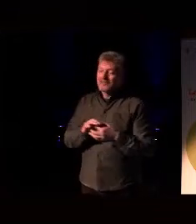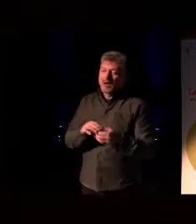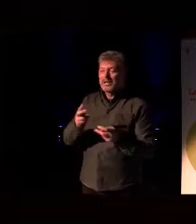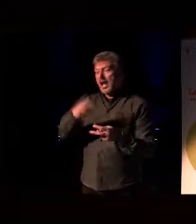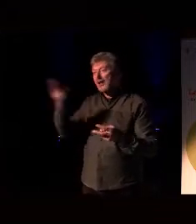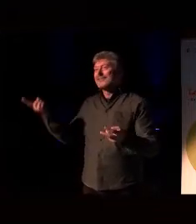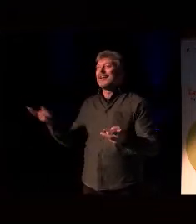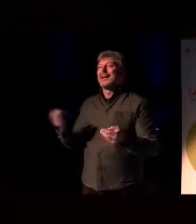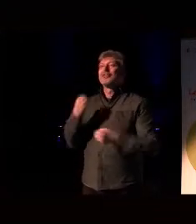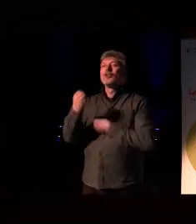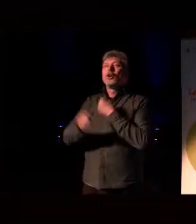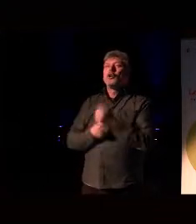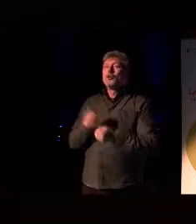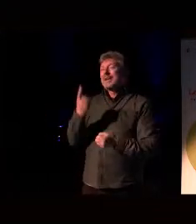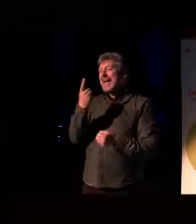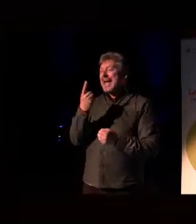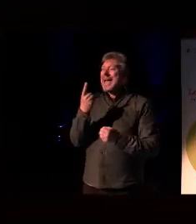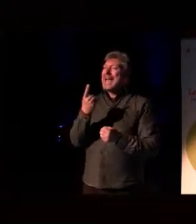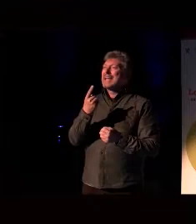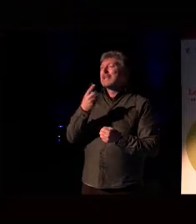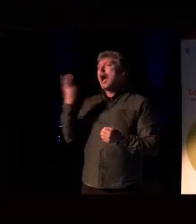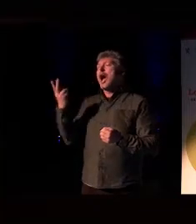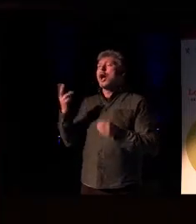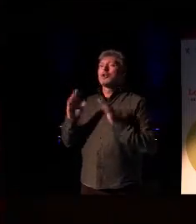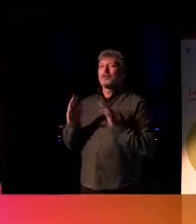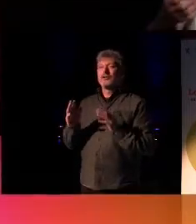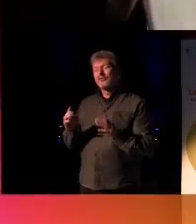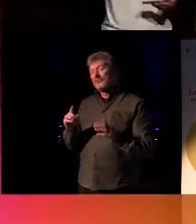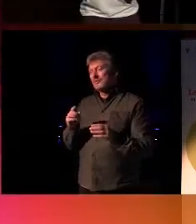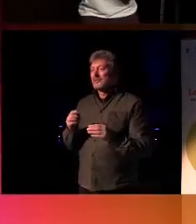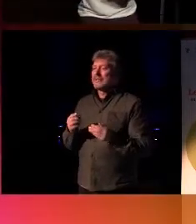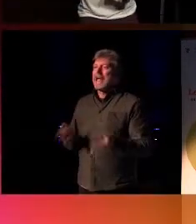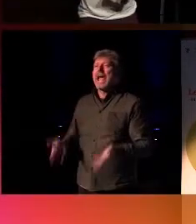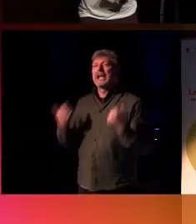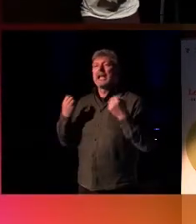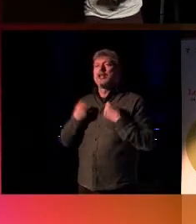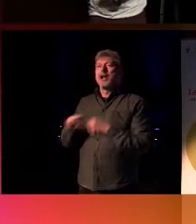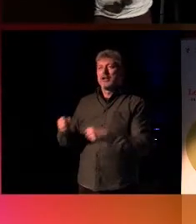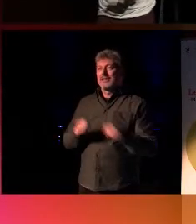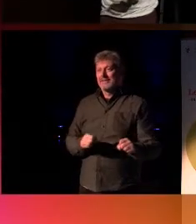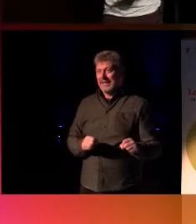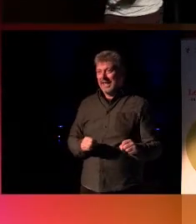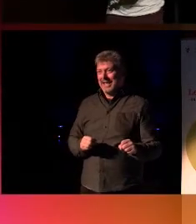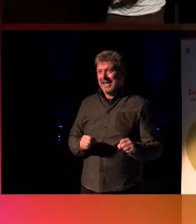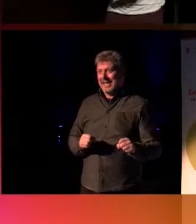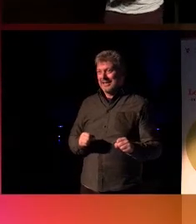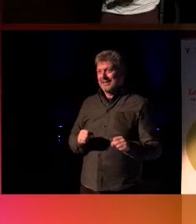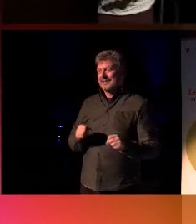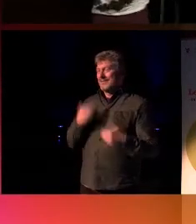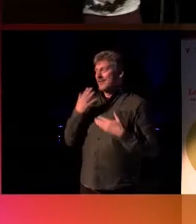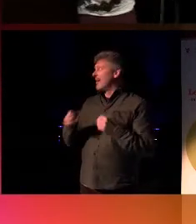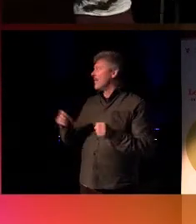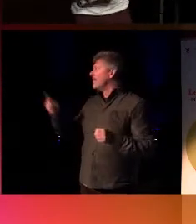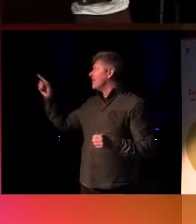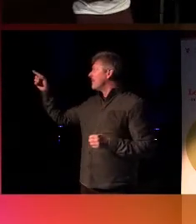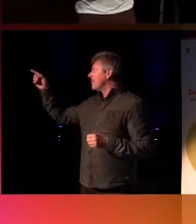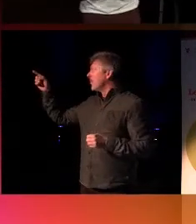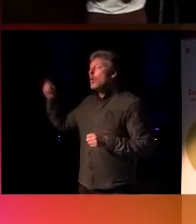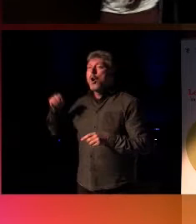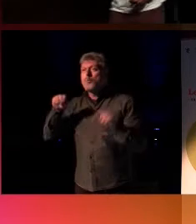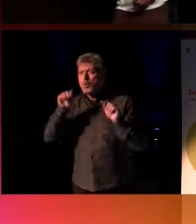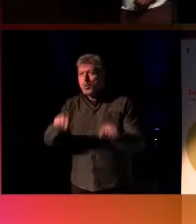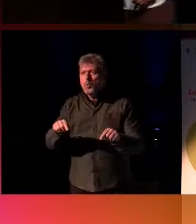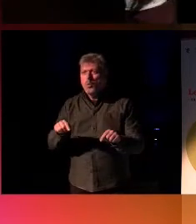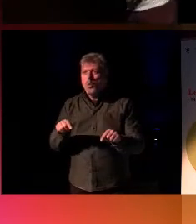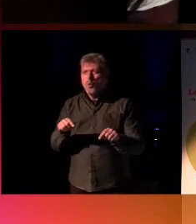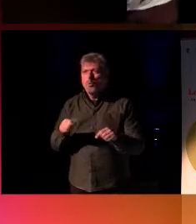til å gjøre en eller annen form for enkel aktivitet som kan inspirere andre til å være aktiv I hverdagen. Ikke sant, Helle? Men nå må du sette dem I aktivitet, for nå står de